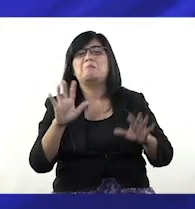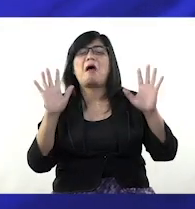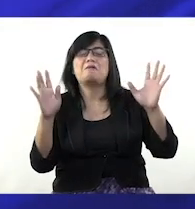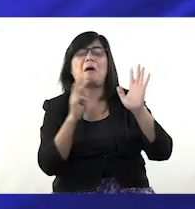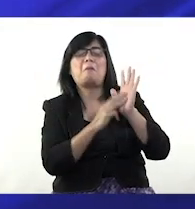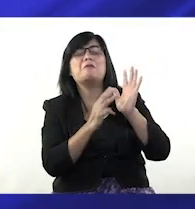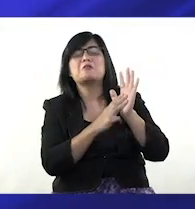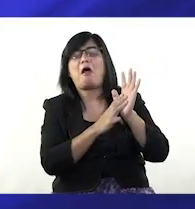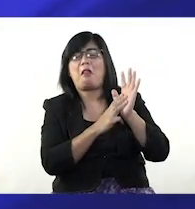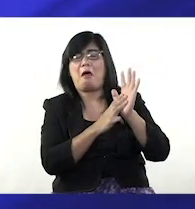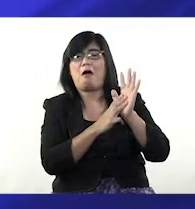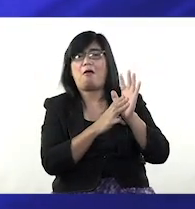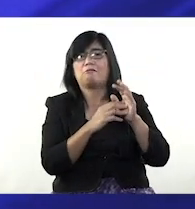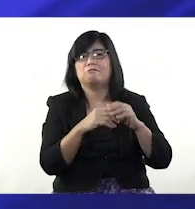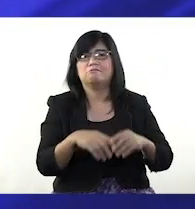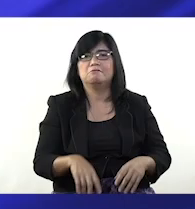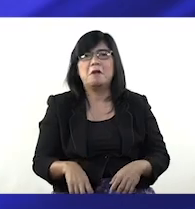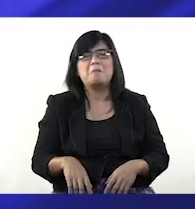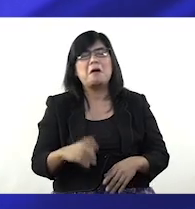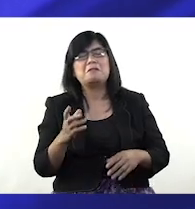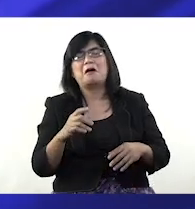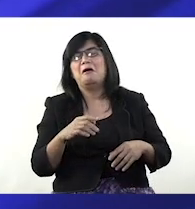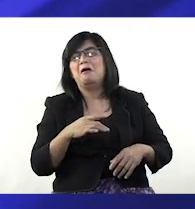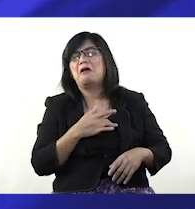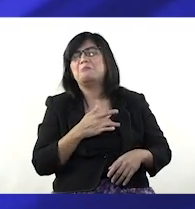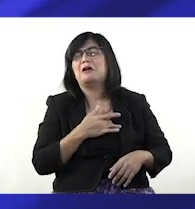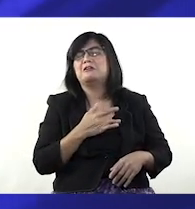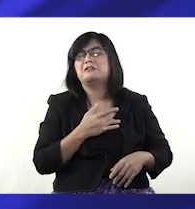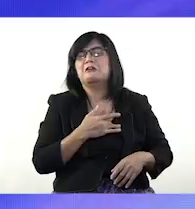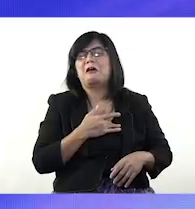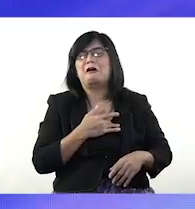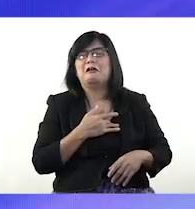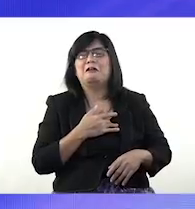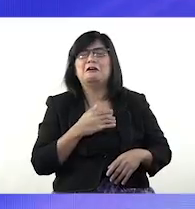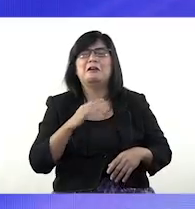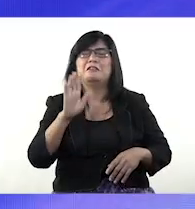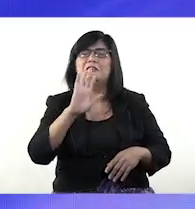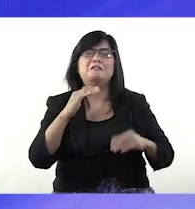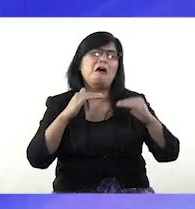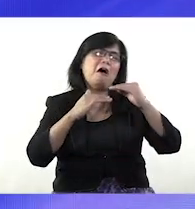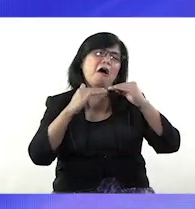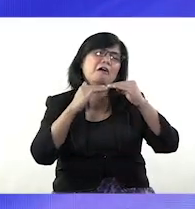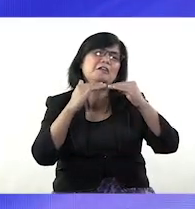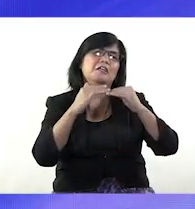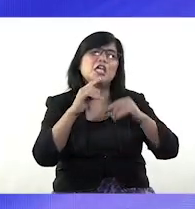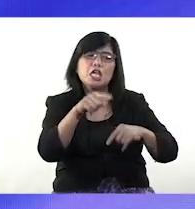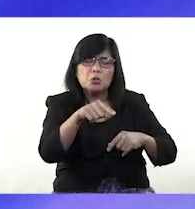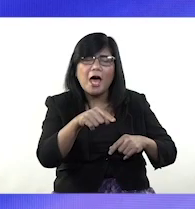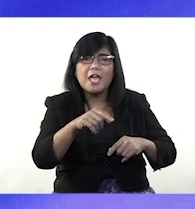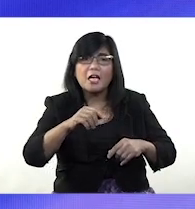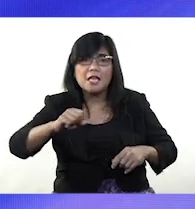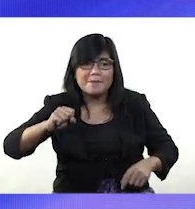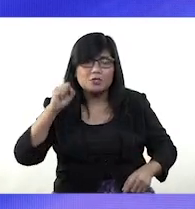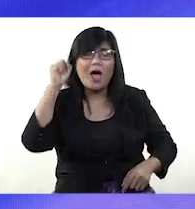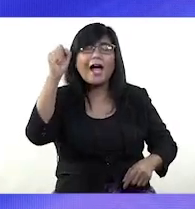banyak pergumulan peneda banyak hal-hal yang menyakitkan banyak ketidakadilan lo itu yang kita perjuangannya saya sebut kita